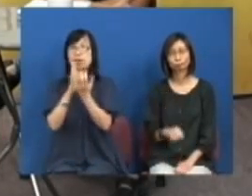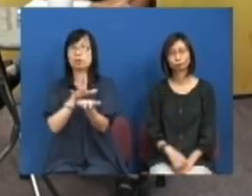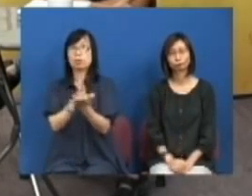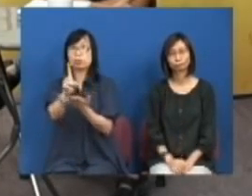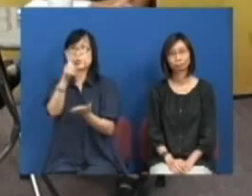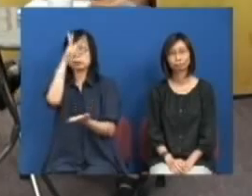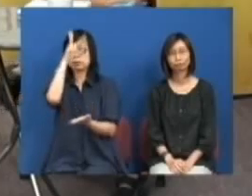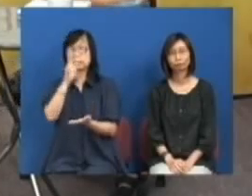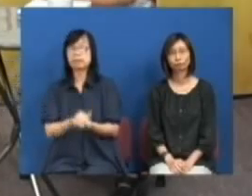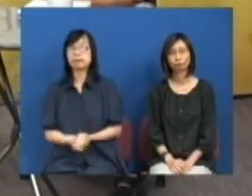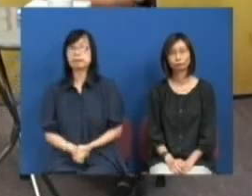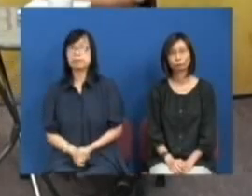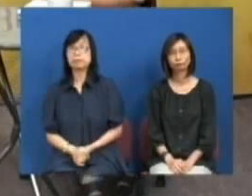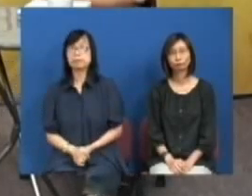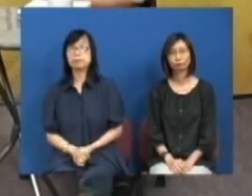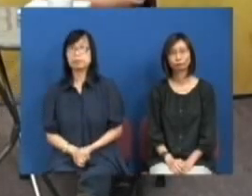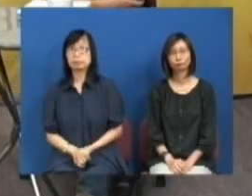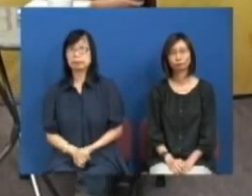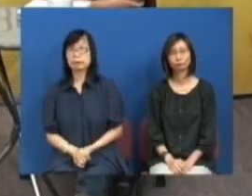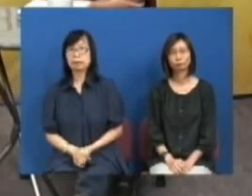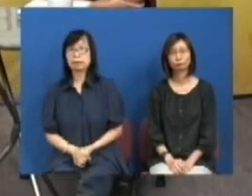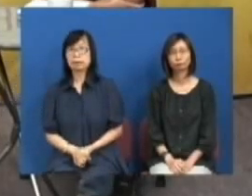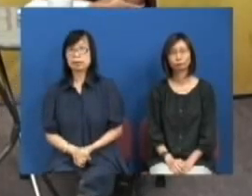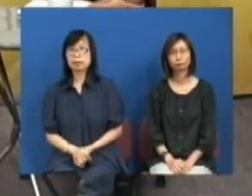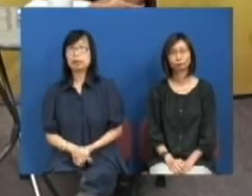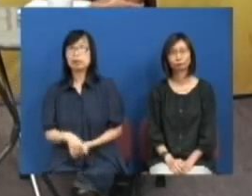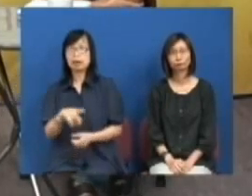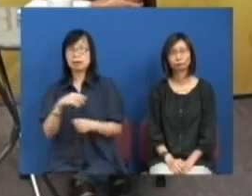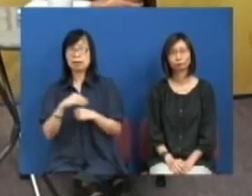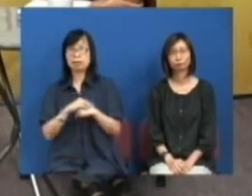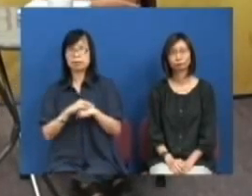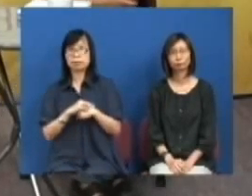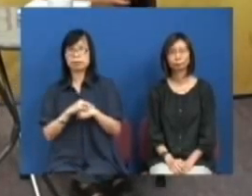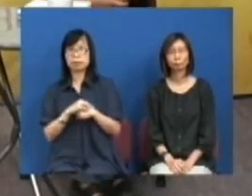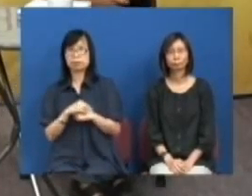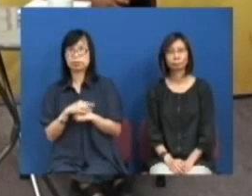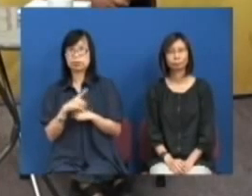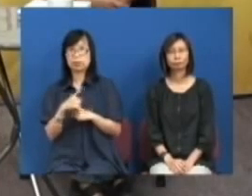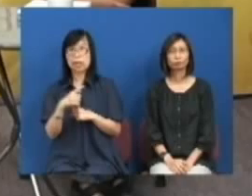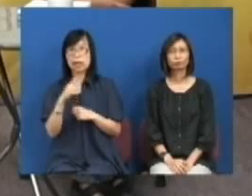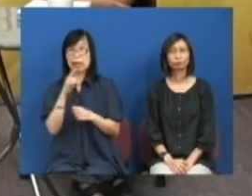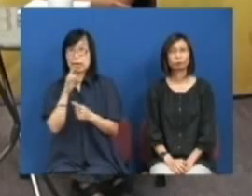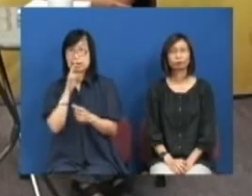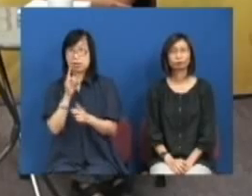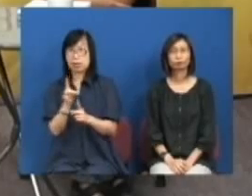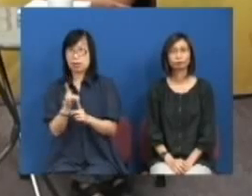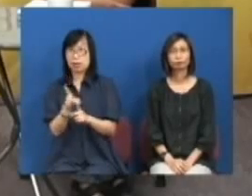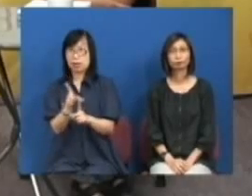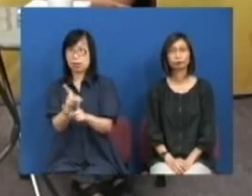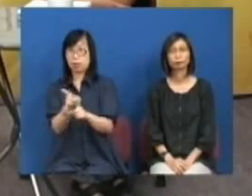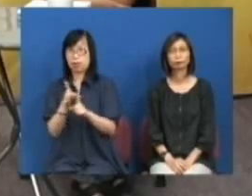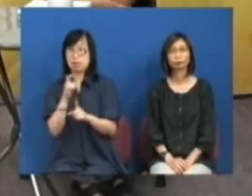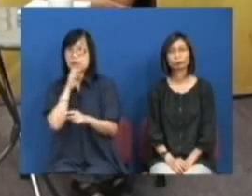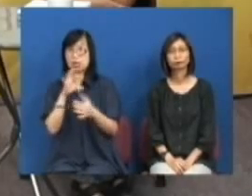咁佢本身已經某程度上係一個 interested party， 就係話佢係利益有關嘅，即係如果廿三條通過